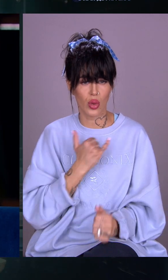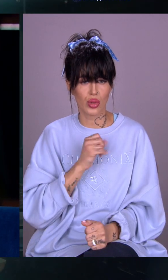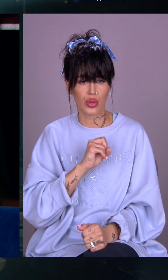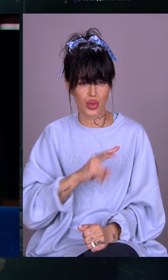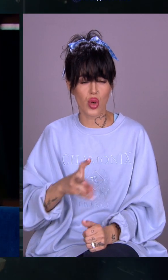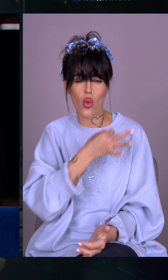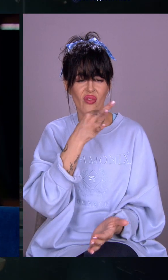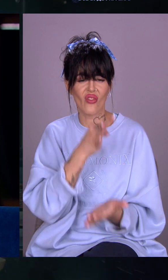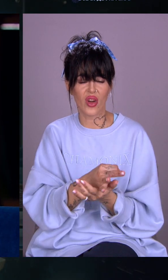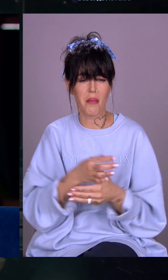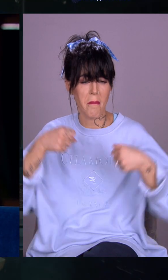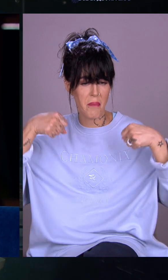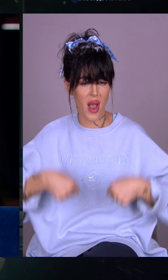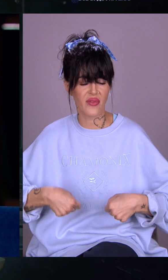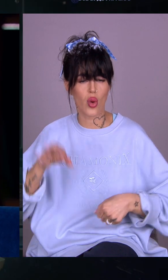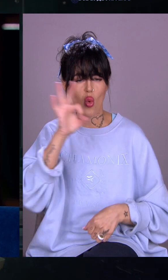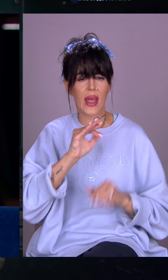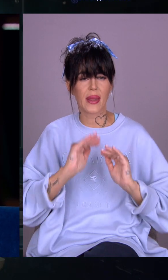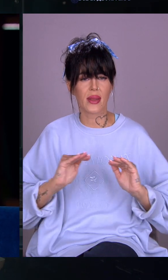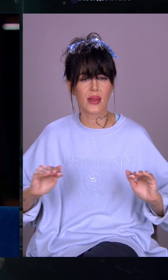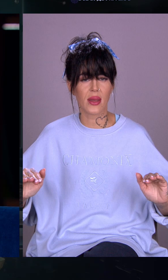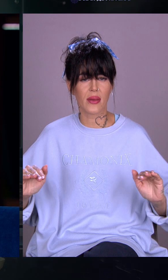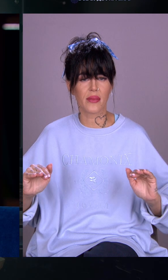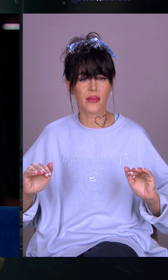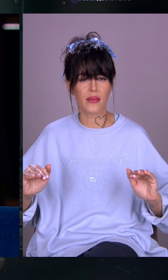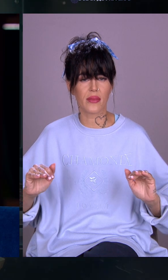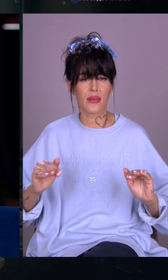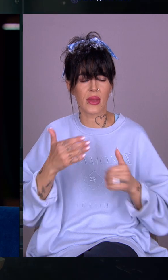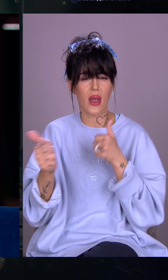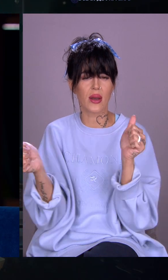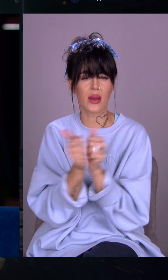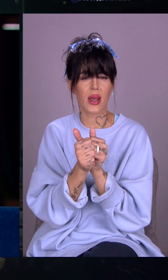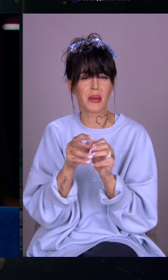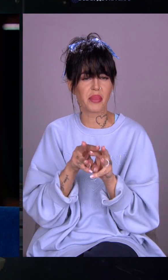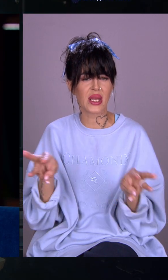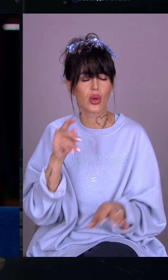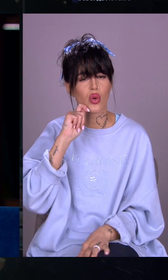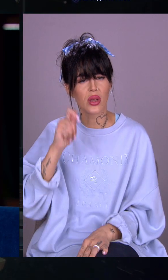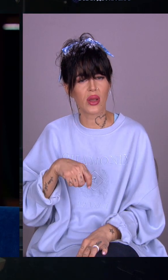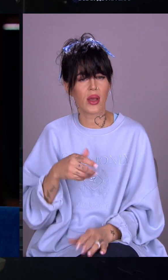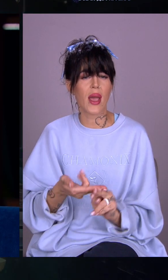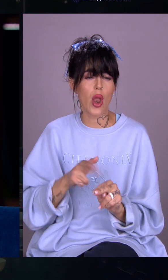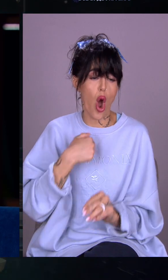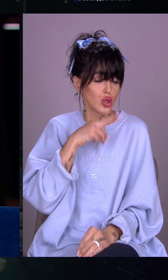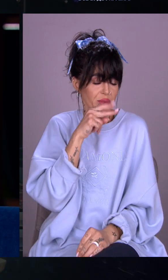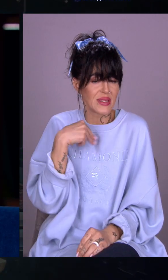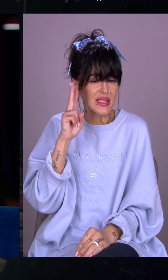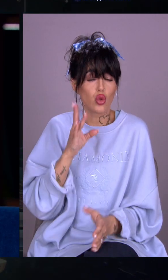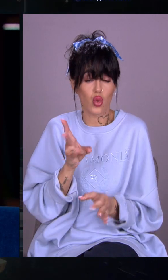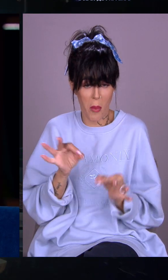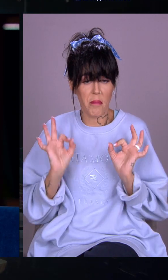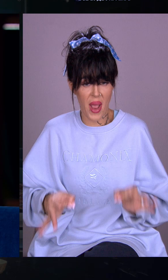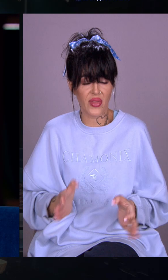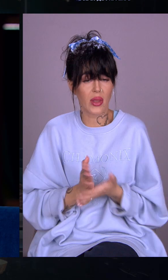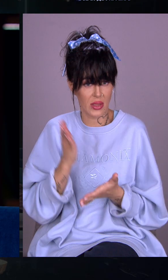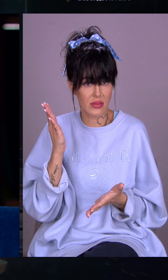справ дітей. І я не пам'ятаю, мені здається, що він уповноважений при президенті України. Можу помилитися, але це справді є. Це